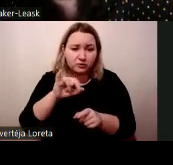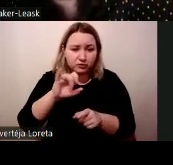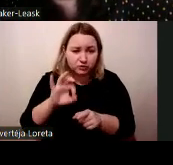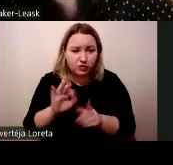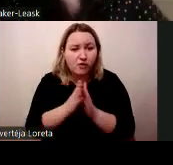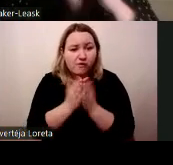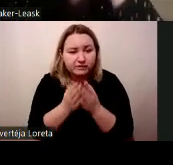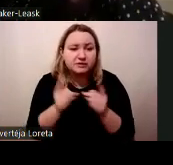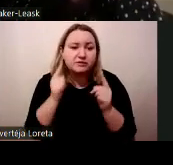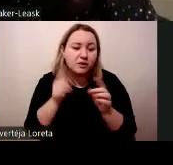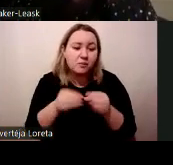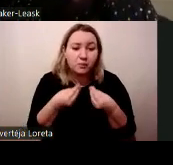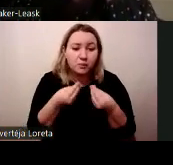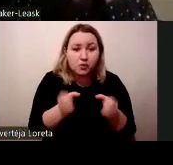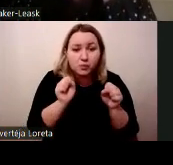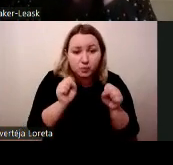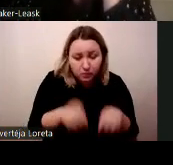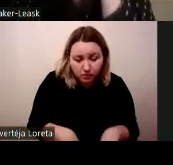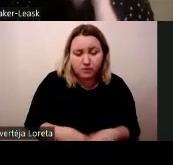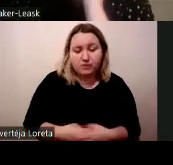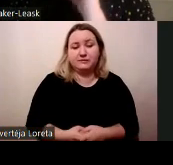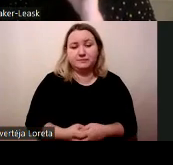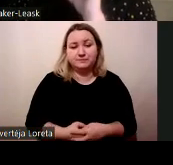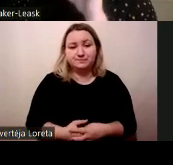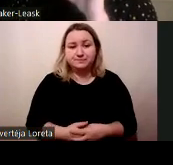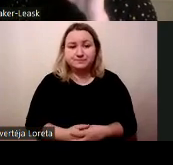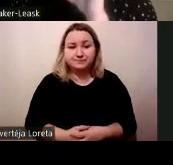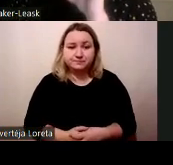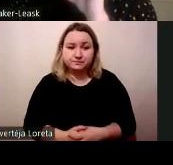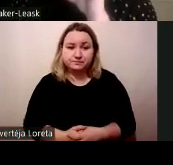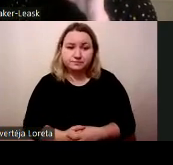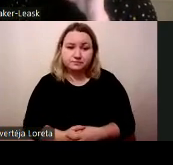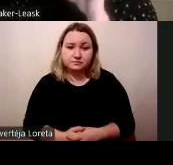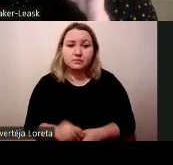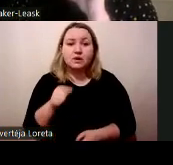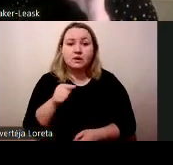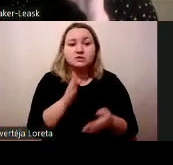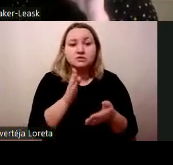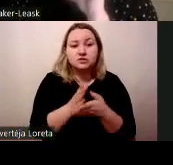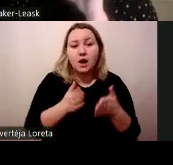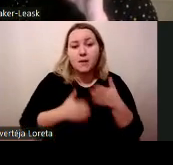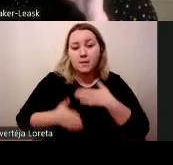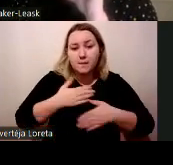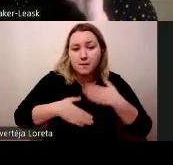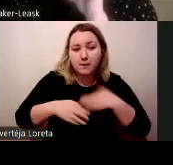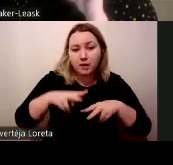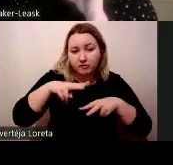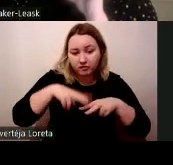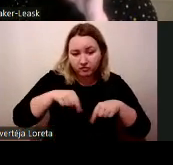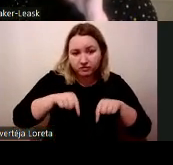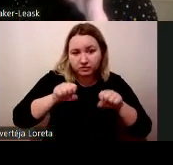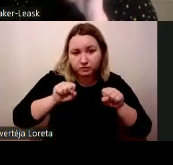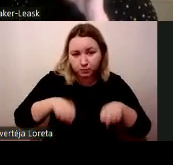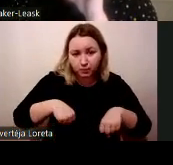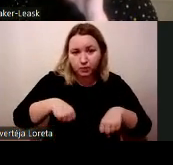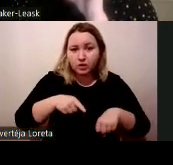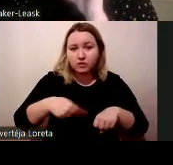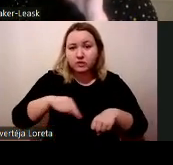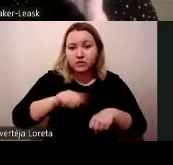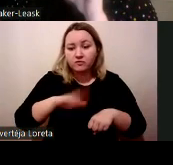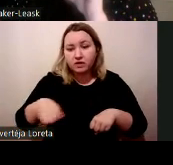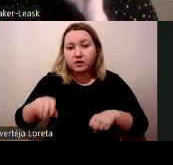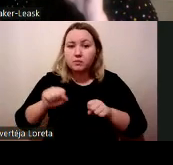tokių gremėziškų įrenginių. O čia yra labai patogi irgi vieta vaikams, kurią jie gali